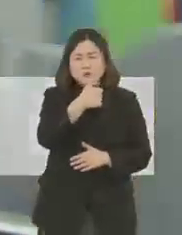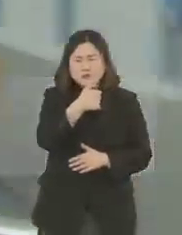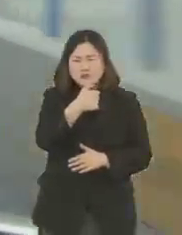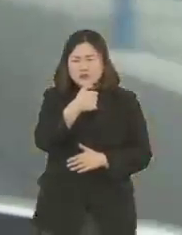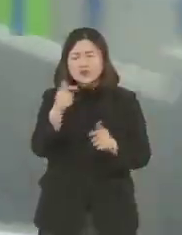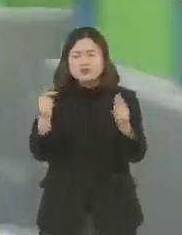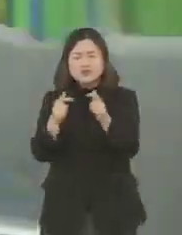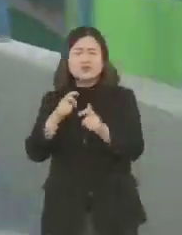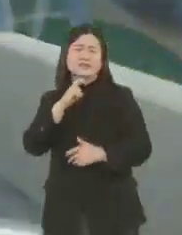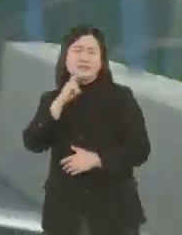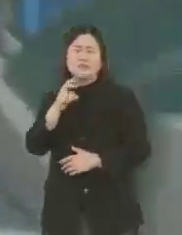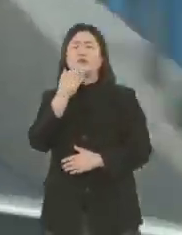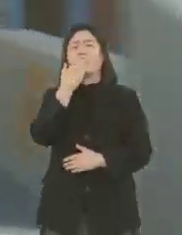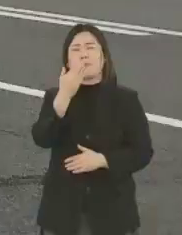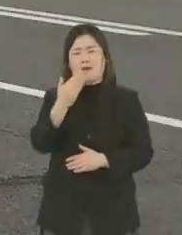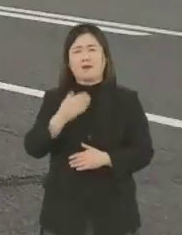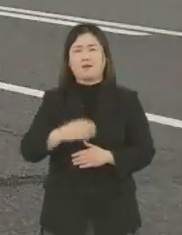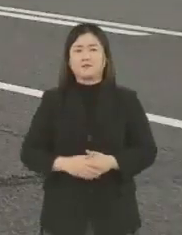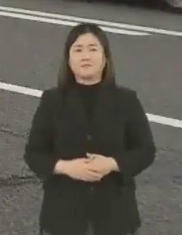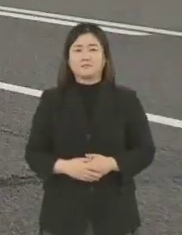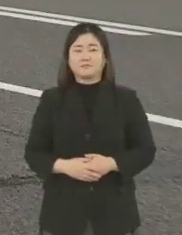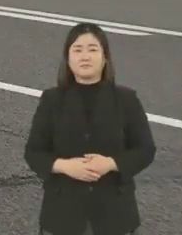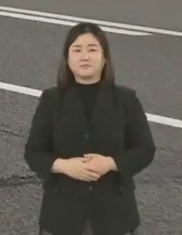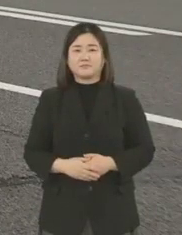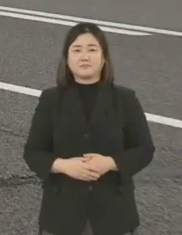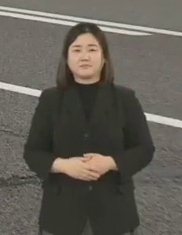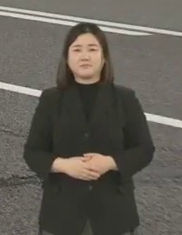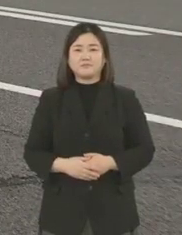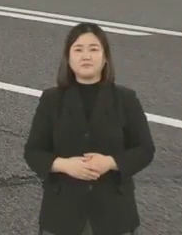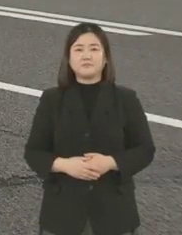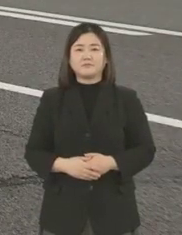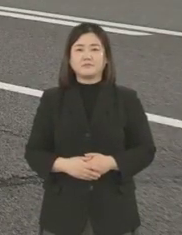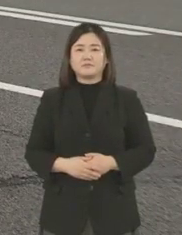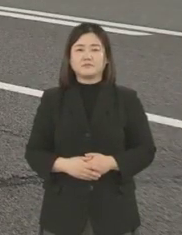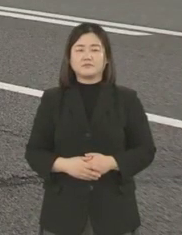50분대인 소요시간이 20분대로 줄어들 전망입니다